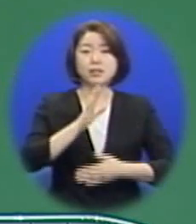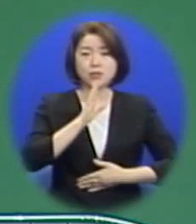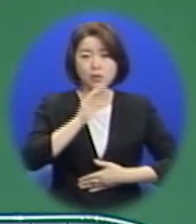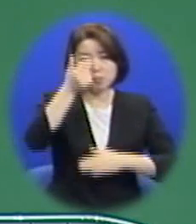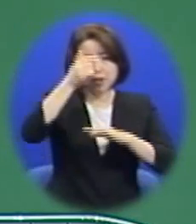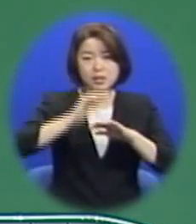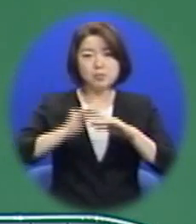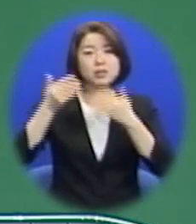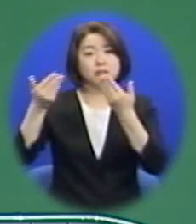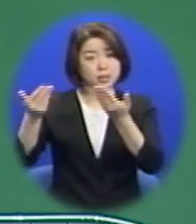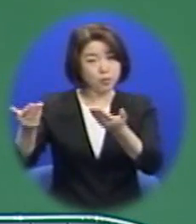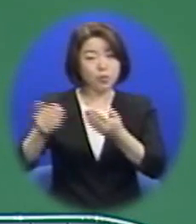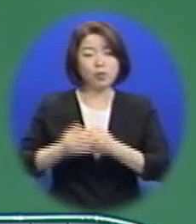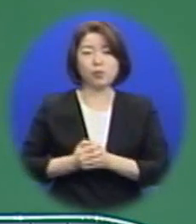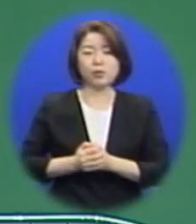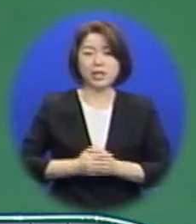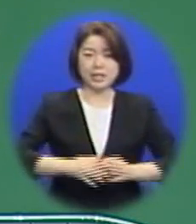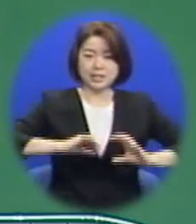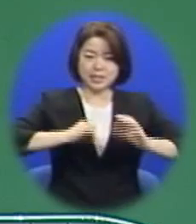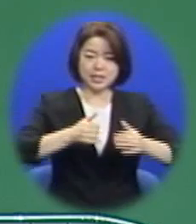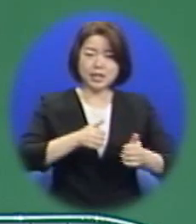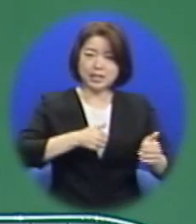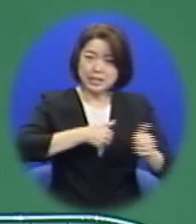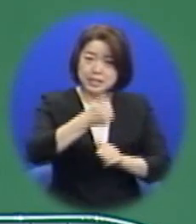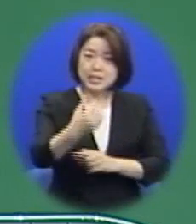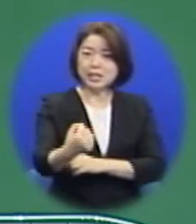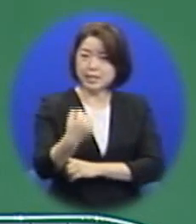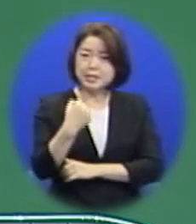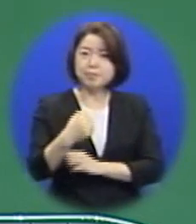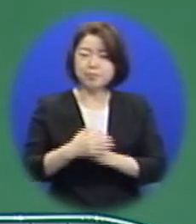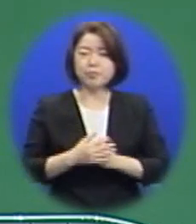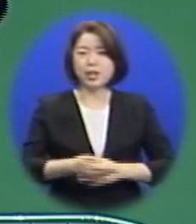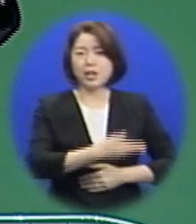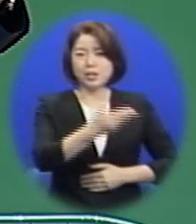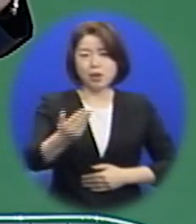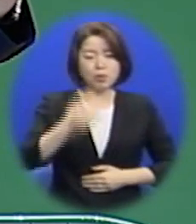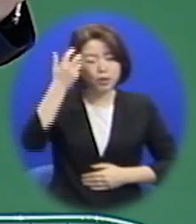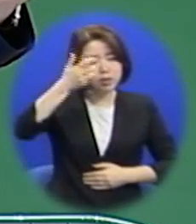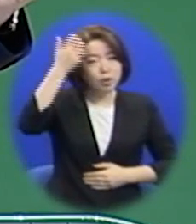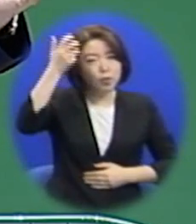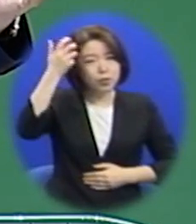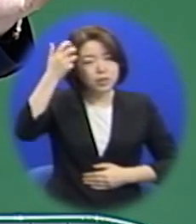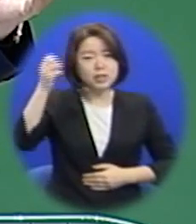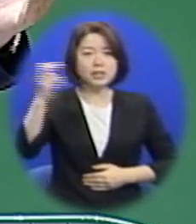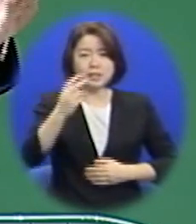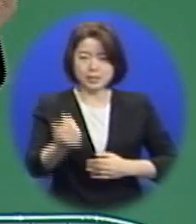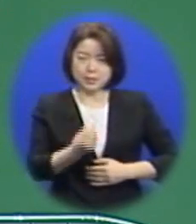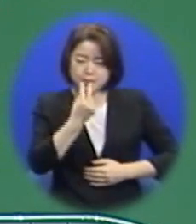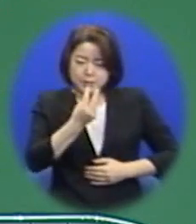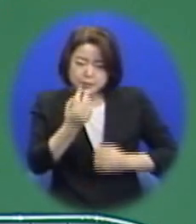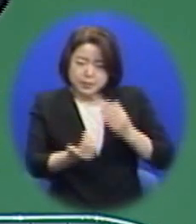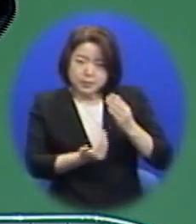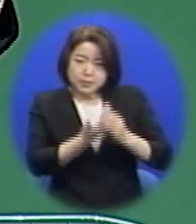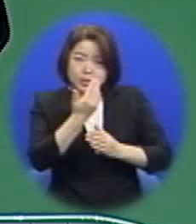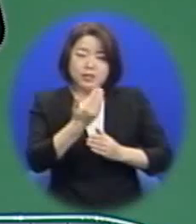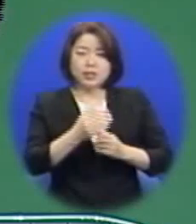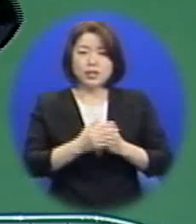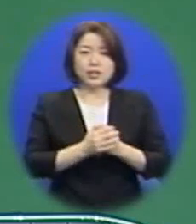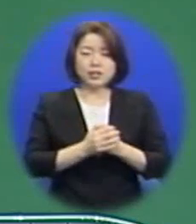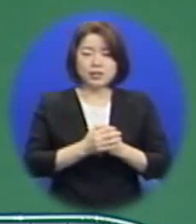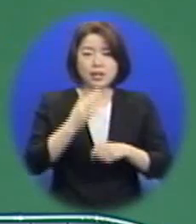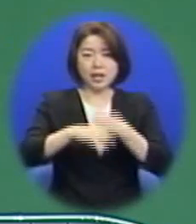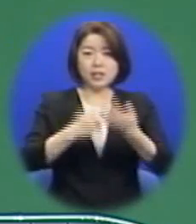예배드리고 그리고 세상을 이길 힘, 여러분의 영혼이 소생하는 하나님의 은혜를 다 누리게